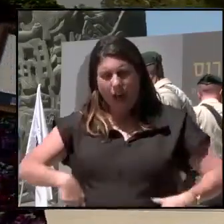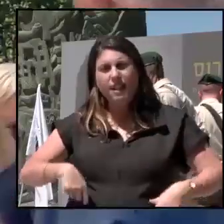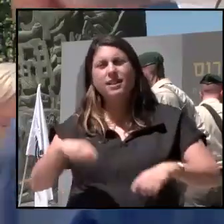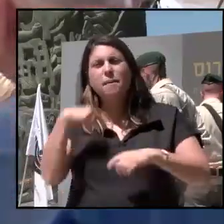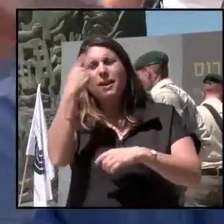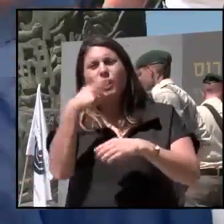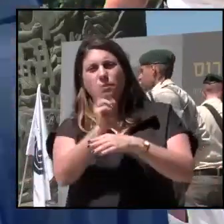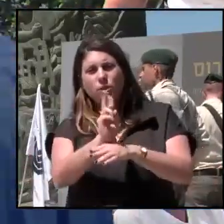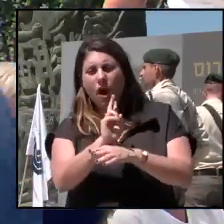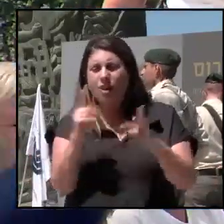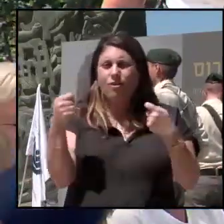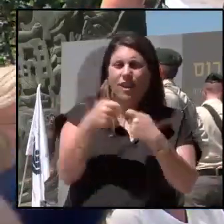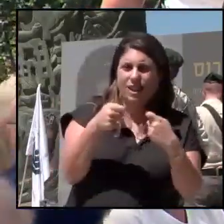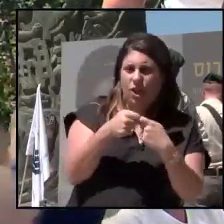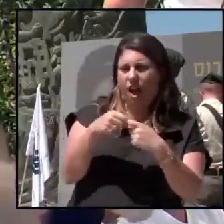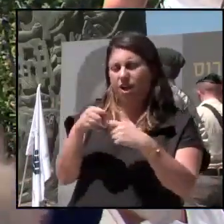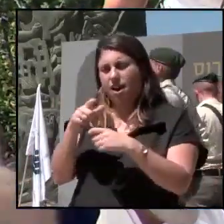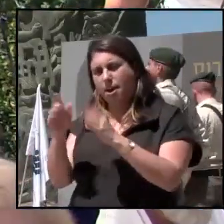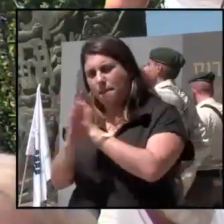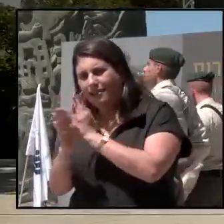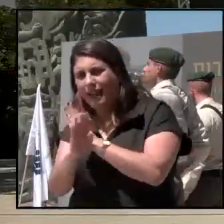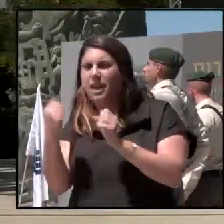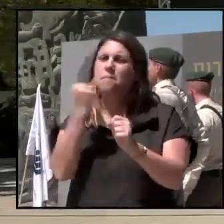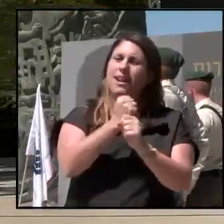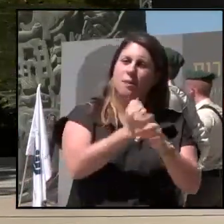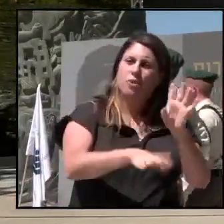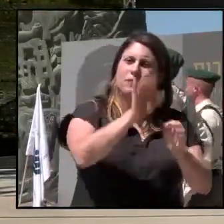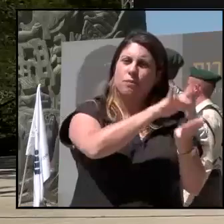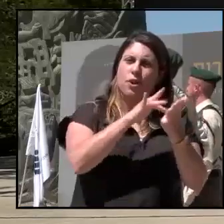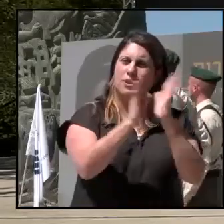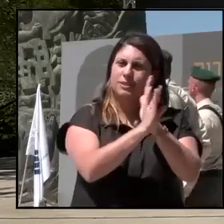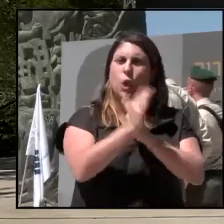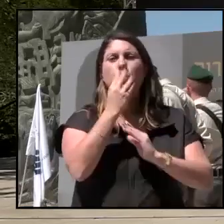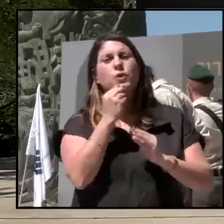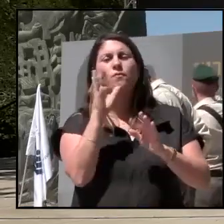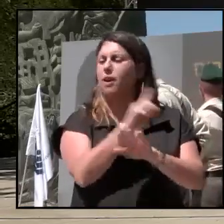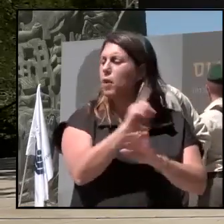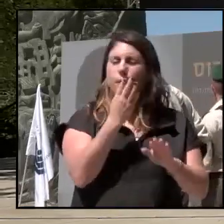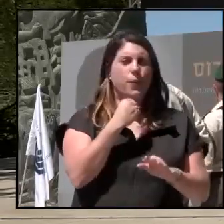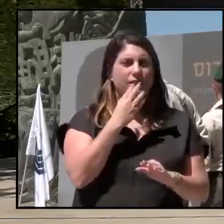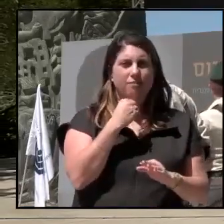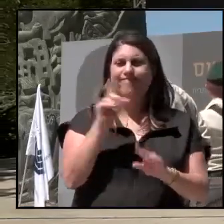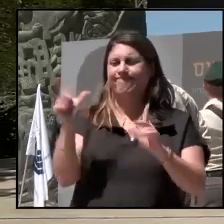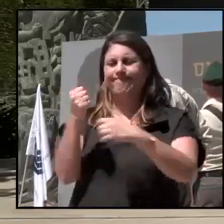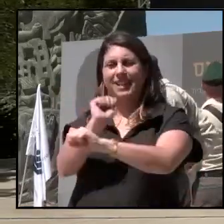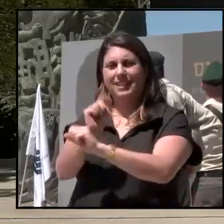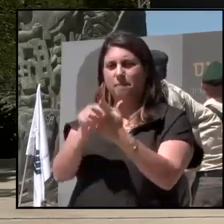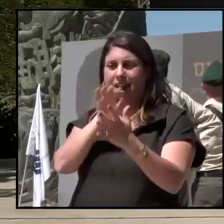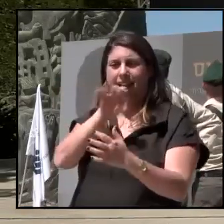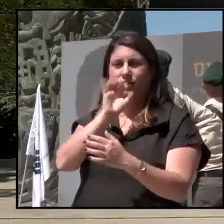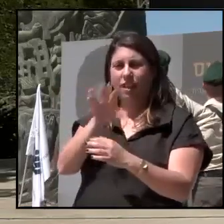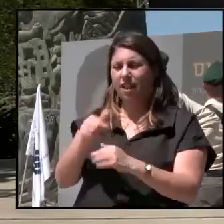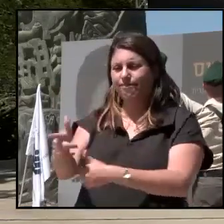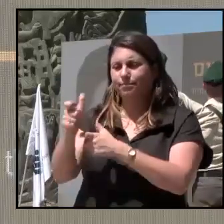בין מפקד המחתרת לפעילים שעסקו במציאת מקומות מסתור ליהודים ולא יהודים כאחד. נעצרה בעקבות הלשנה ונורתה